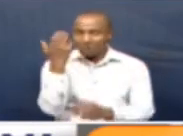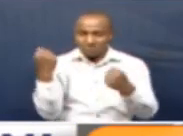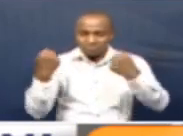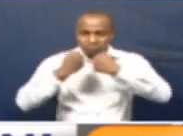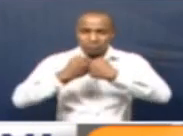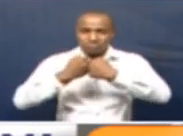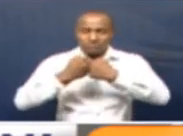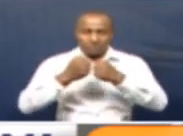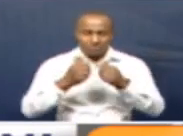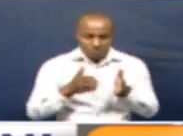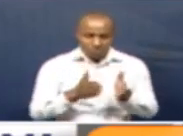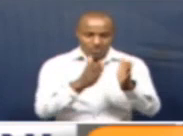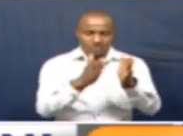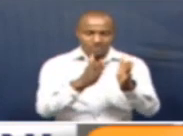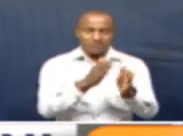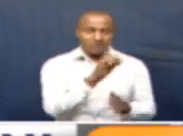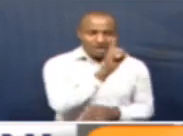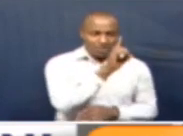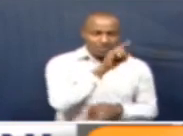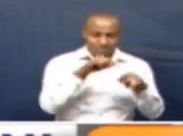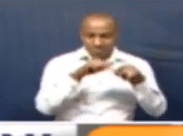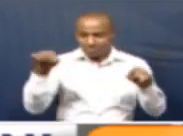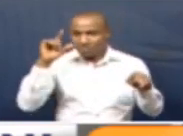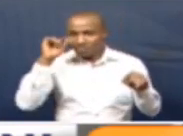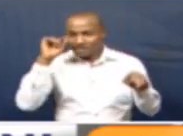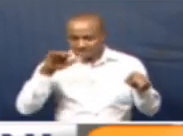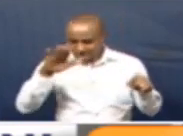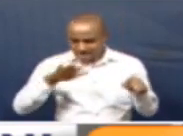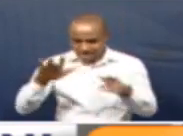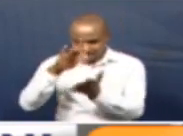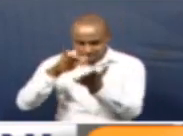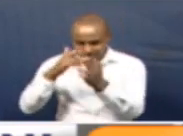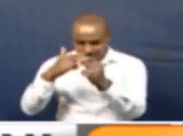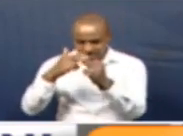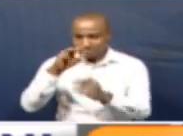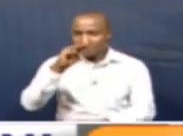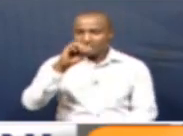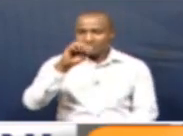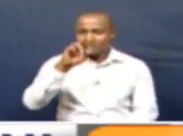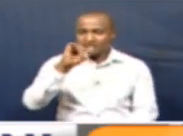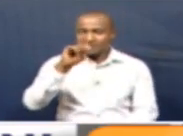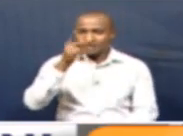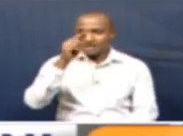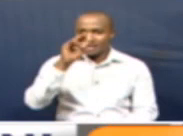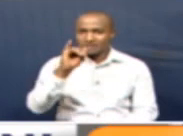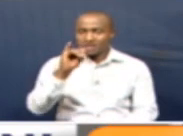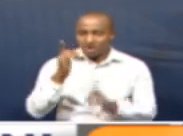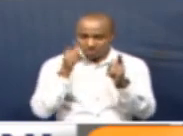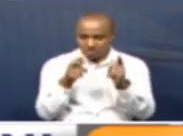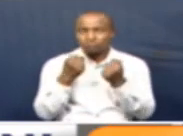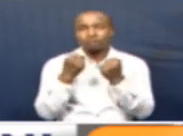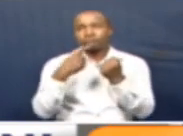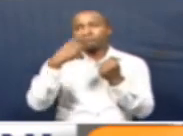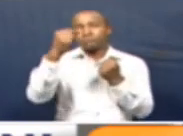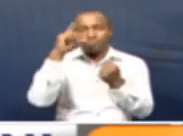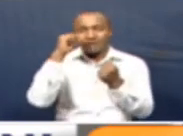Mariakani kwenye barabara ya Mombasa kuelekea Nairobi. Ajali hiyo inasemekana kusababishwa na lori lililokuwa likielekea mjini Mombasa lilipogongana